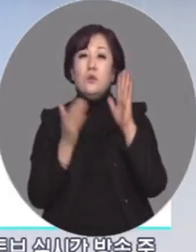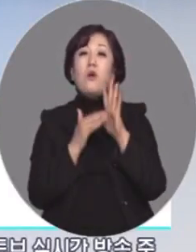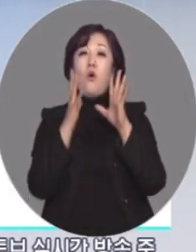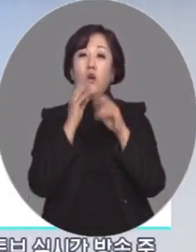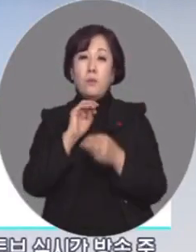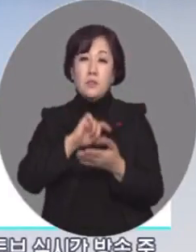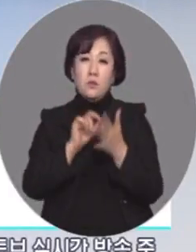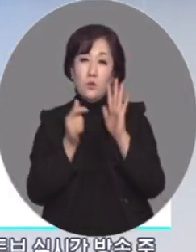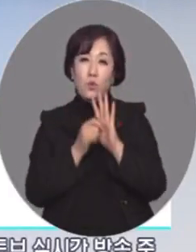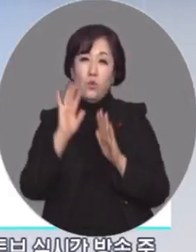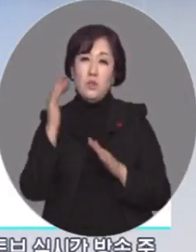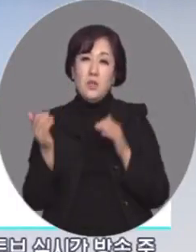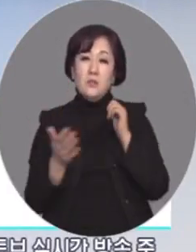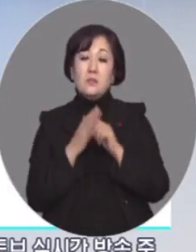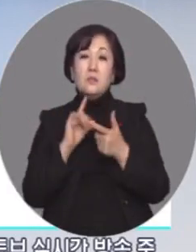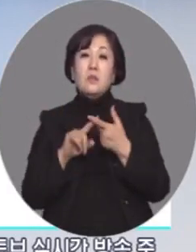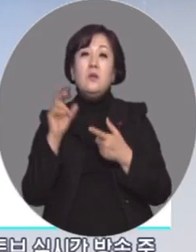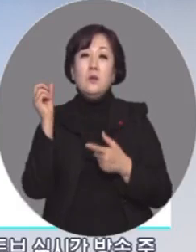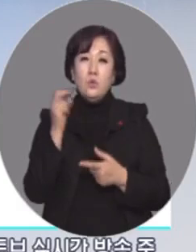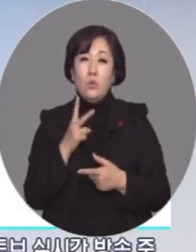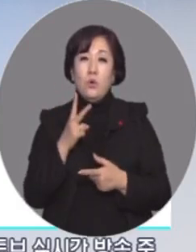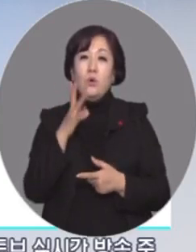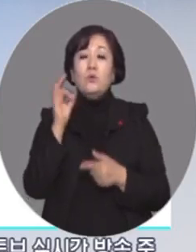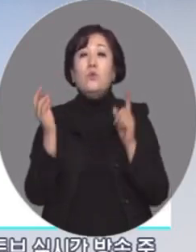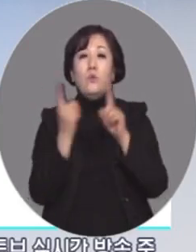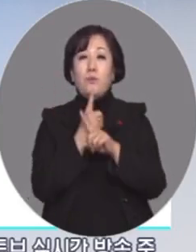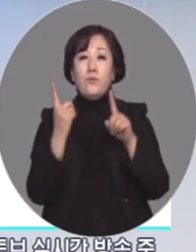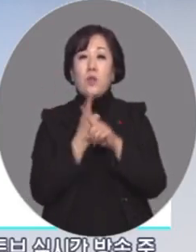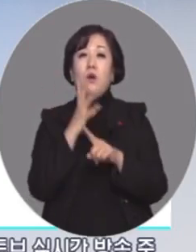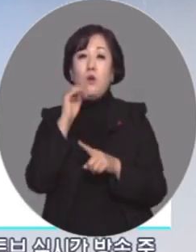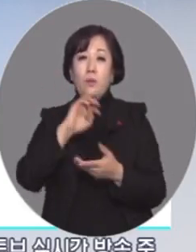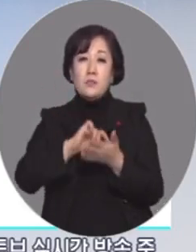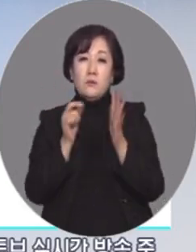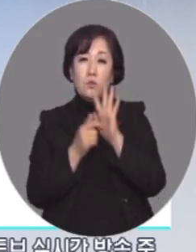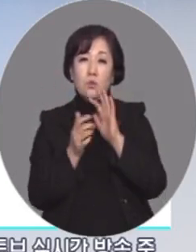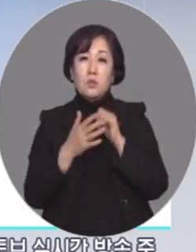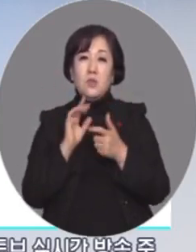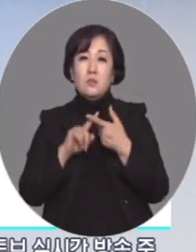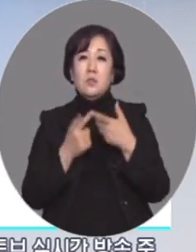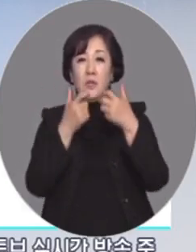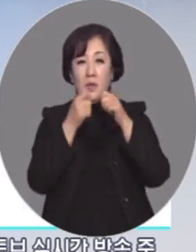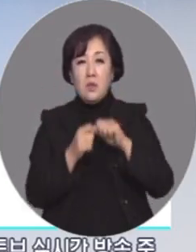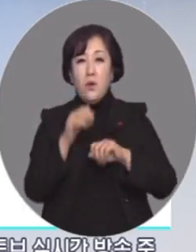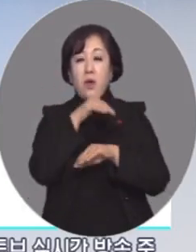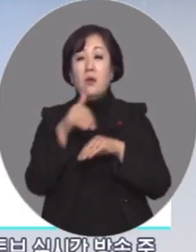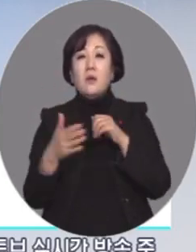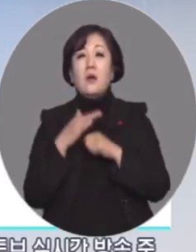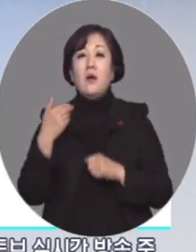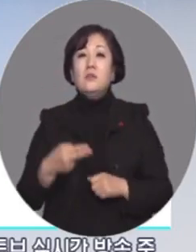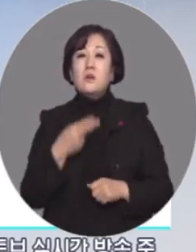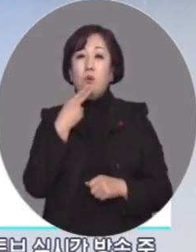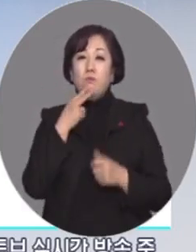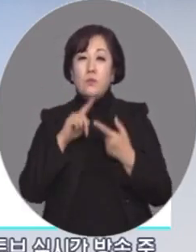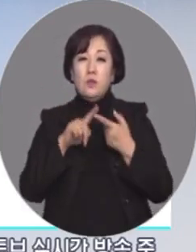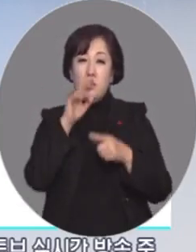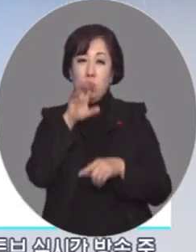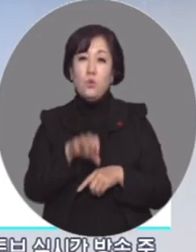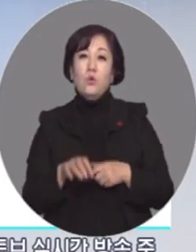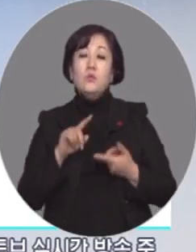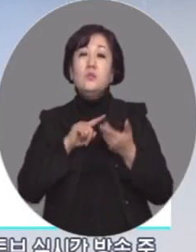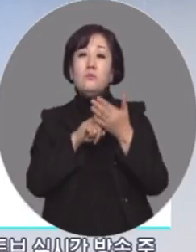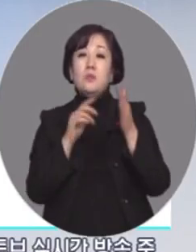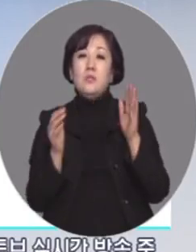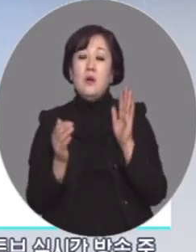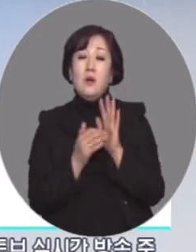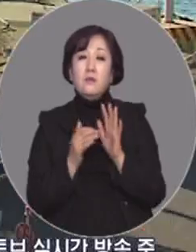갈지, 환율은 또 어떻게 될지 악재가 많아 사업 계획조차 수립하지 못한 기업이 많습니다. 김진구